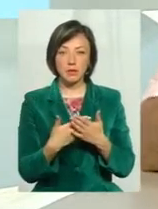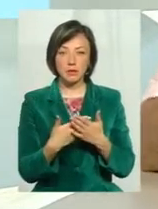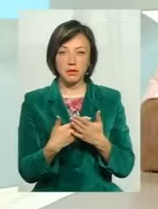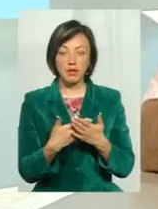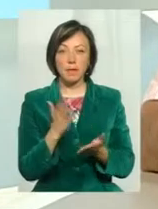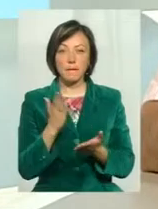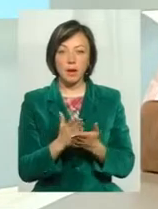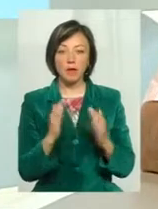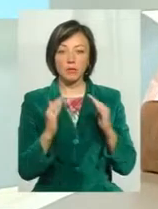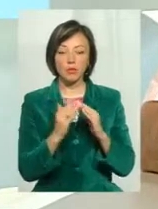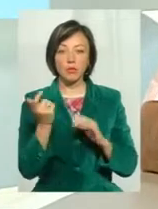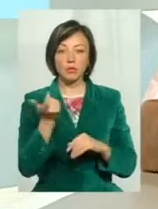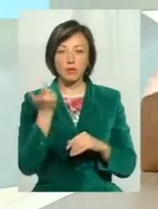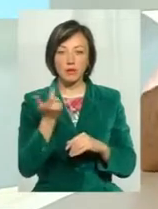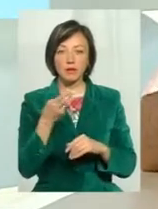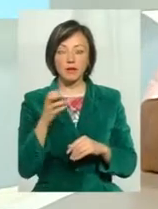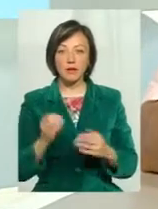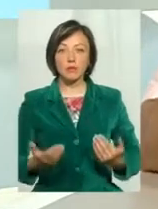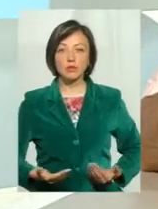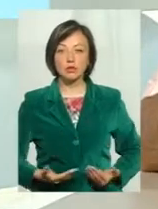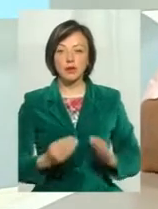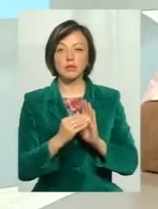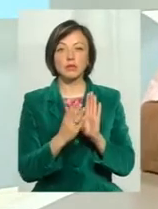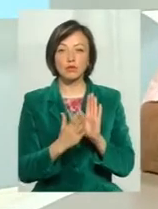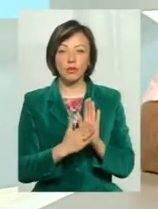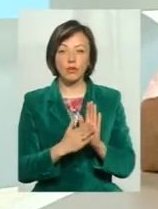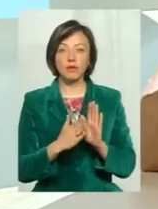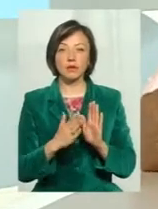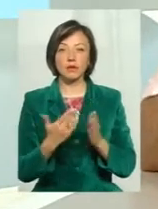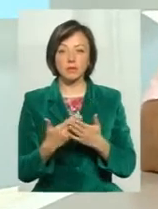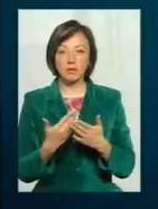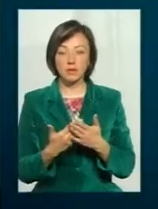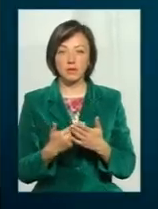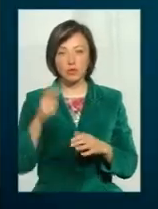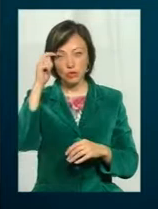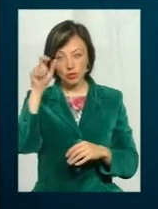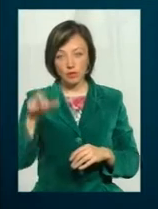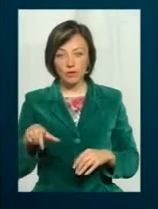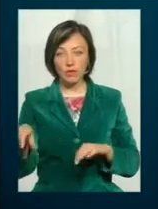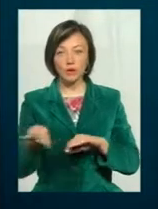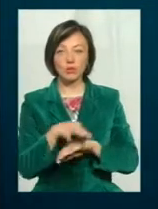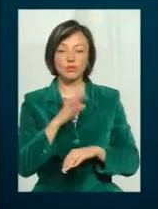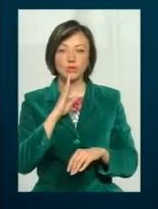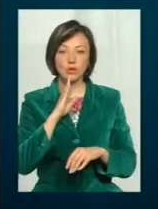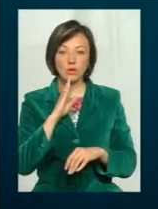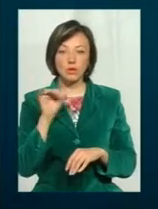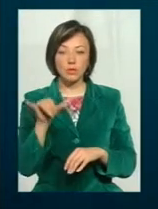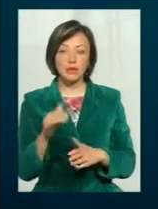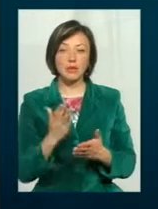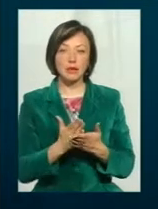маємо домогосподарство, де проживає, зареєстрований і проживає, допустимо, чоловік, дружина, а у них